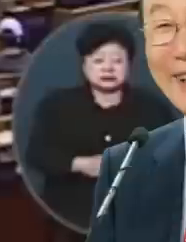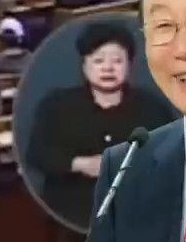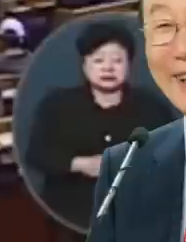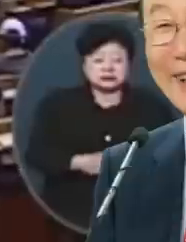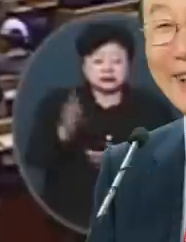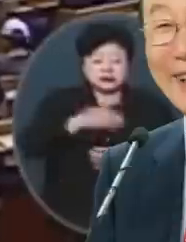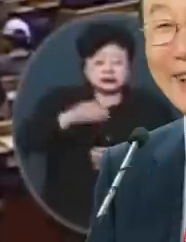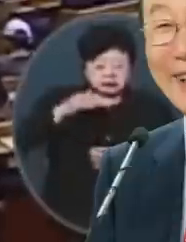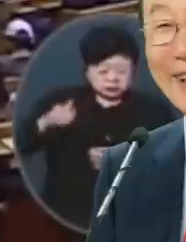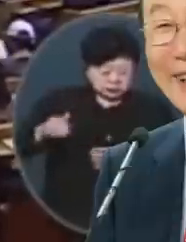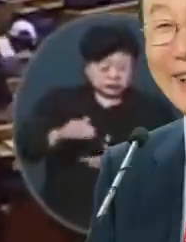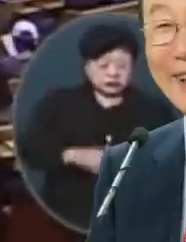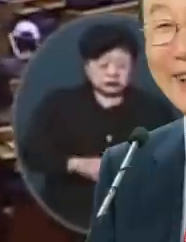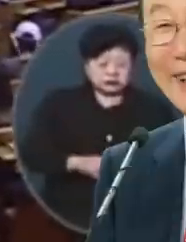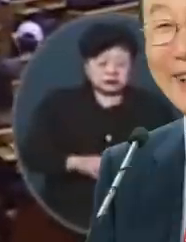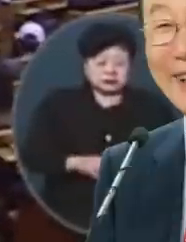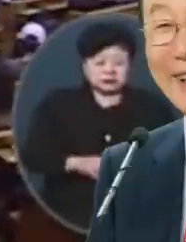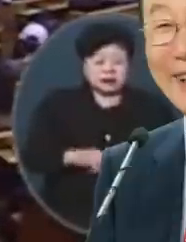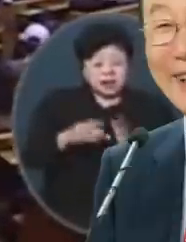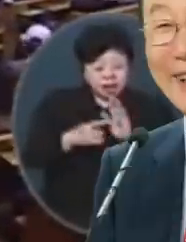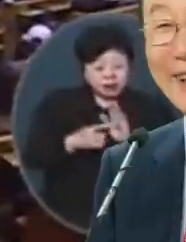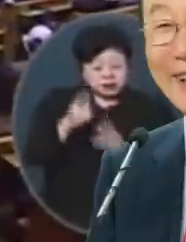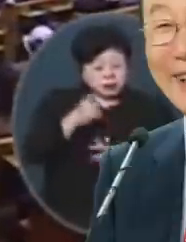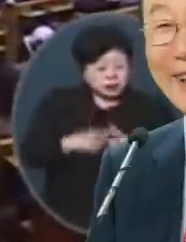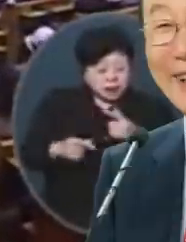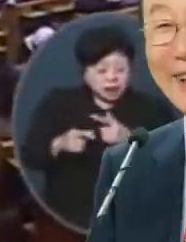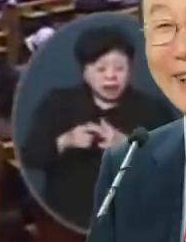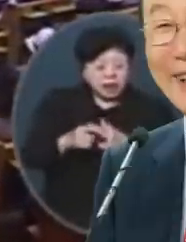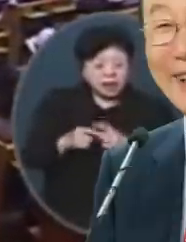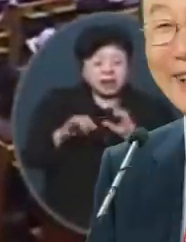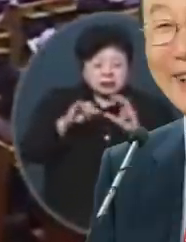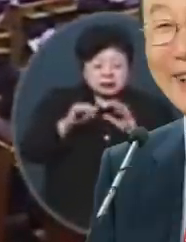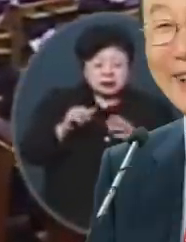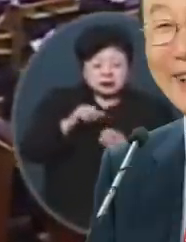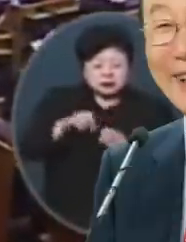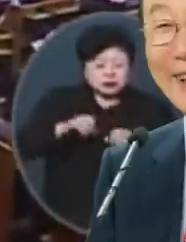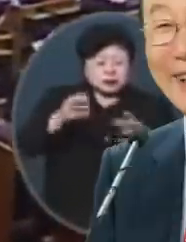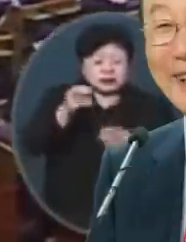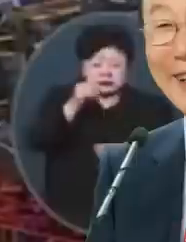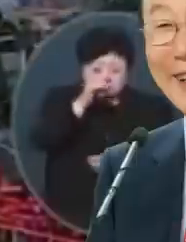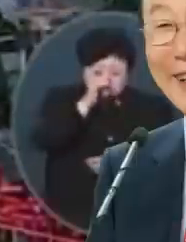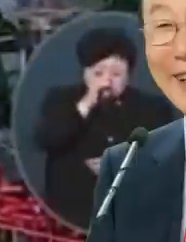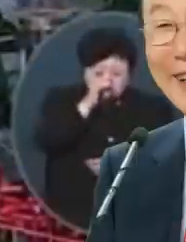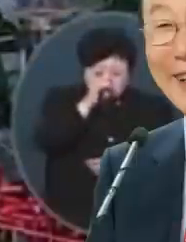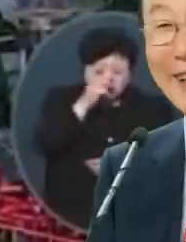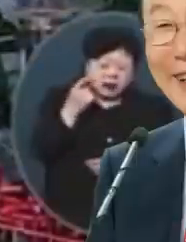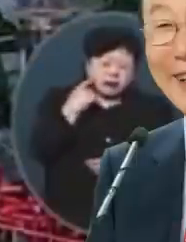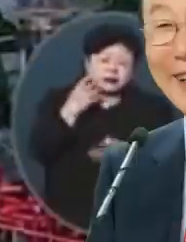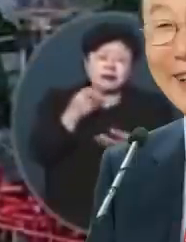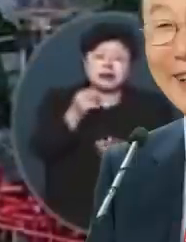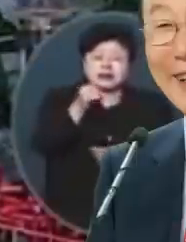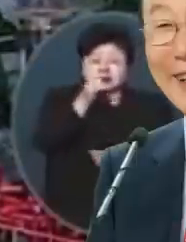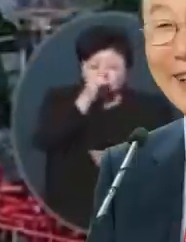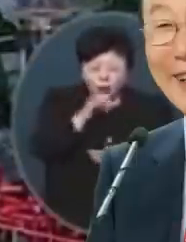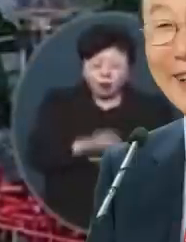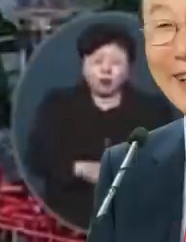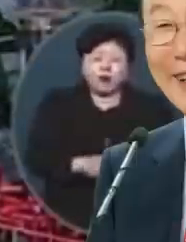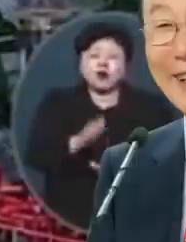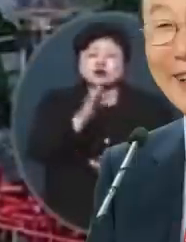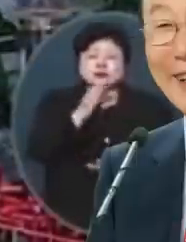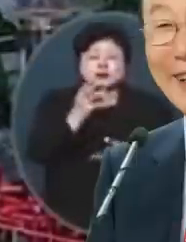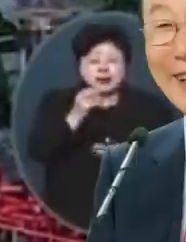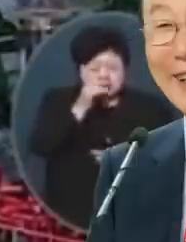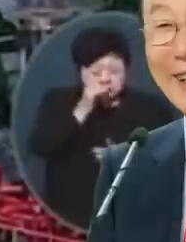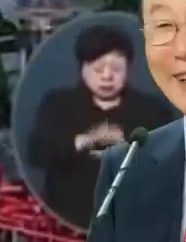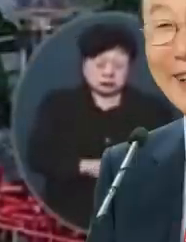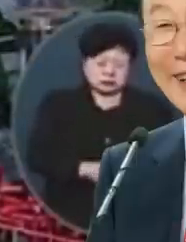정식으로 알려진 것보다도 세상에는 소문이 많습니다. 거짓말도 많고 참말도